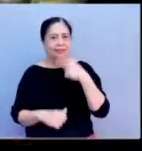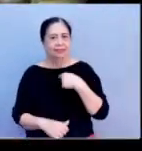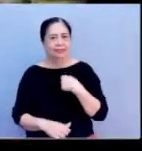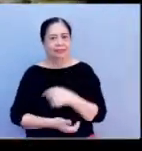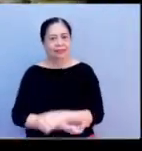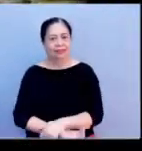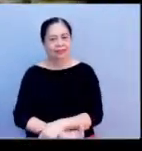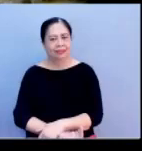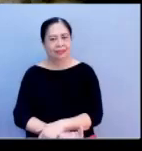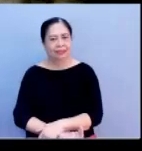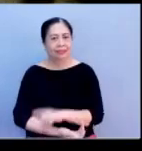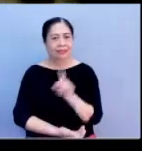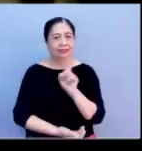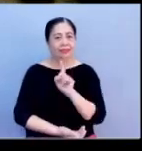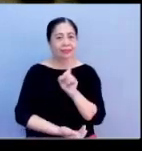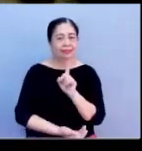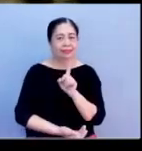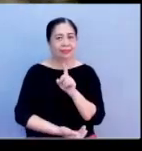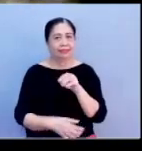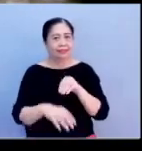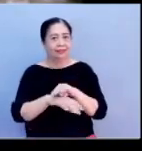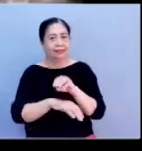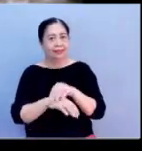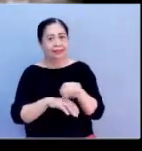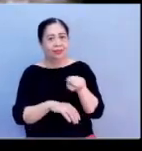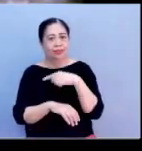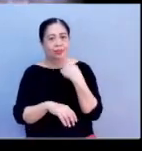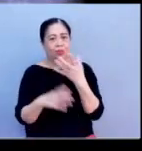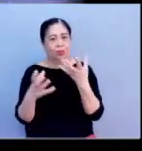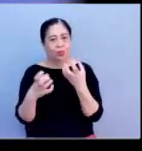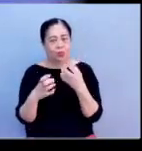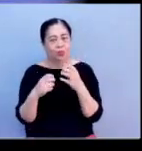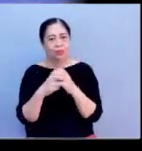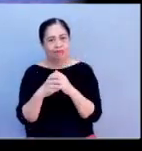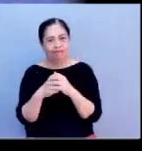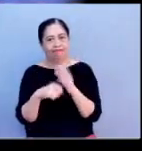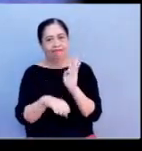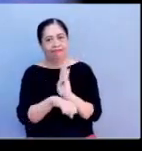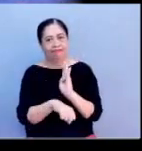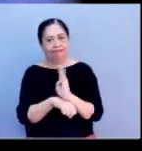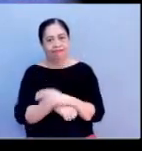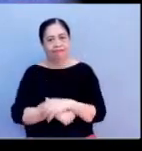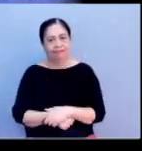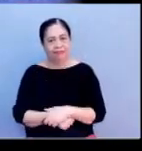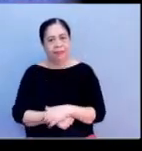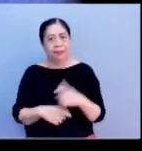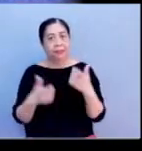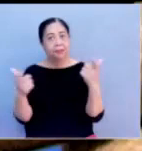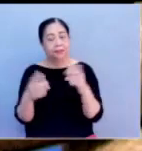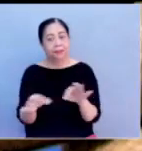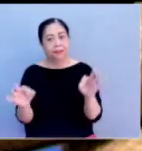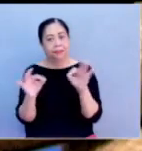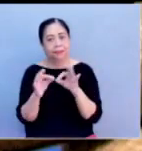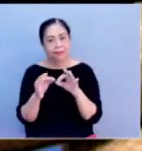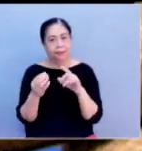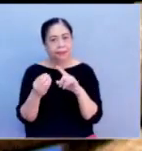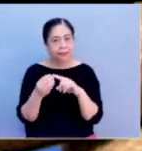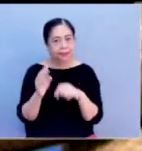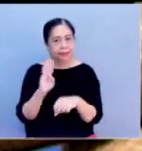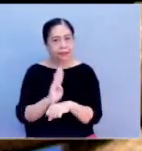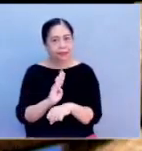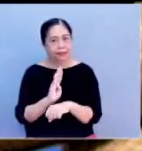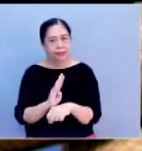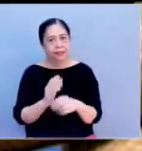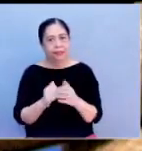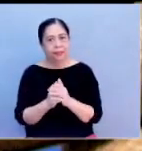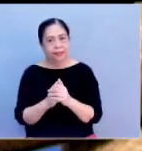Eh ano naman kaya ang payo ni Zedric sa mga nais pasukin ang pagnenegosyo? Malaking bagay po when it comes to business na